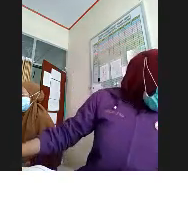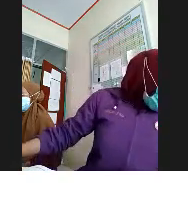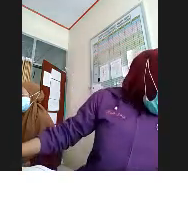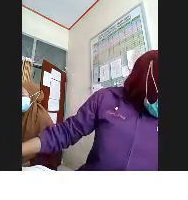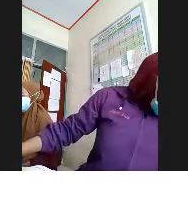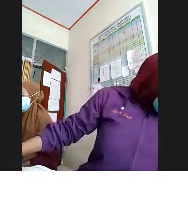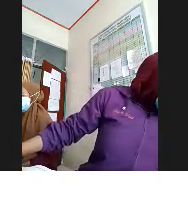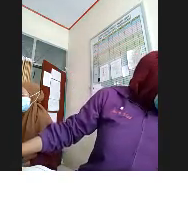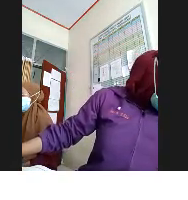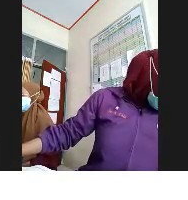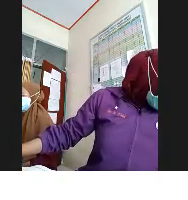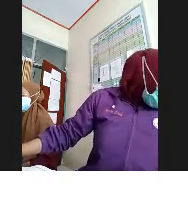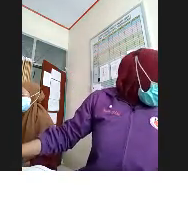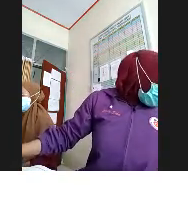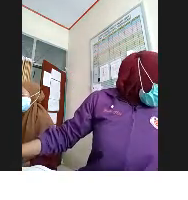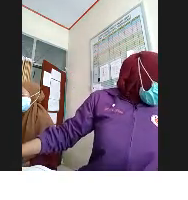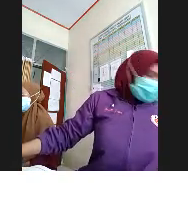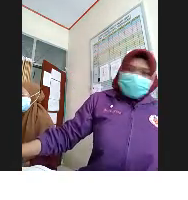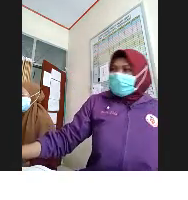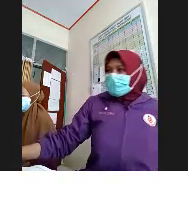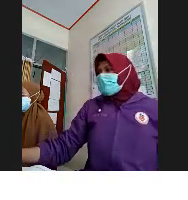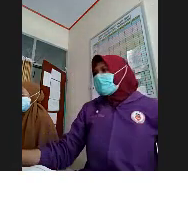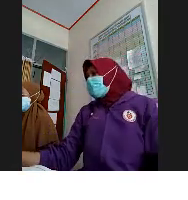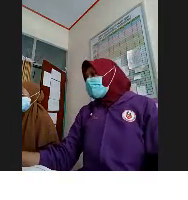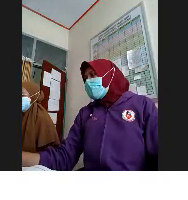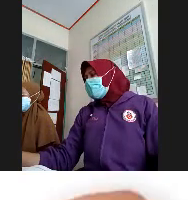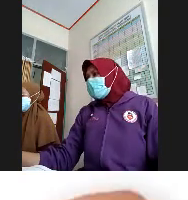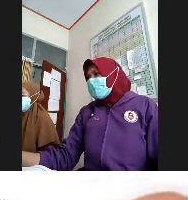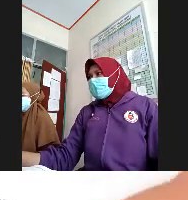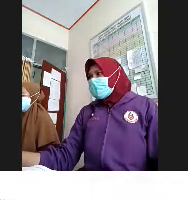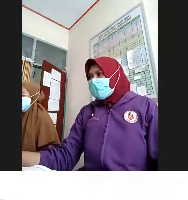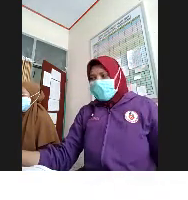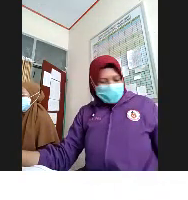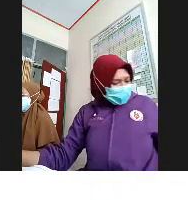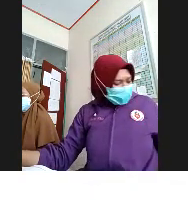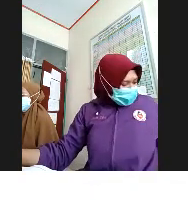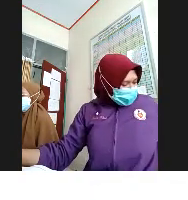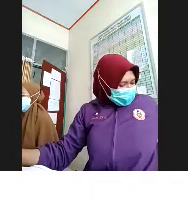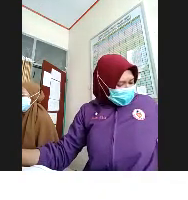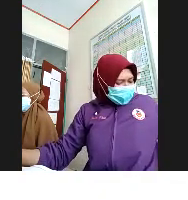Apabila waktunya pulang, tetap ikuti prosedur hingga tiba di rumah.